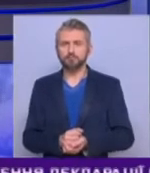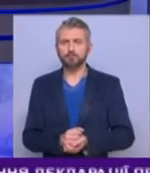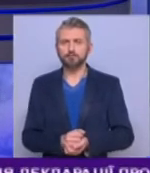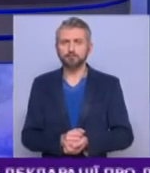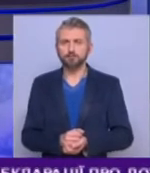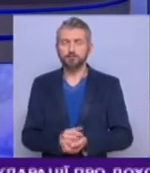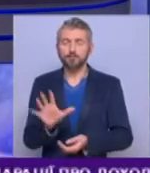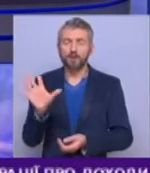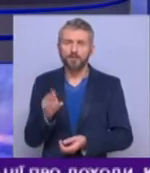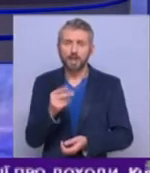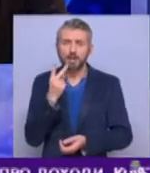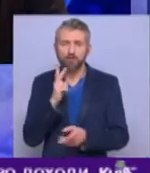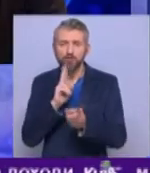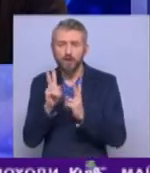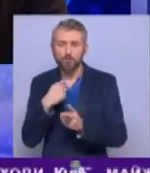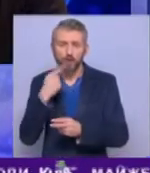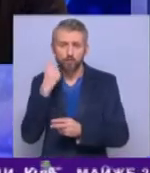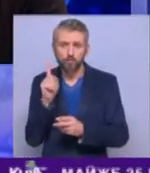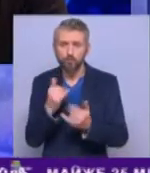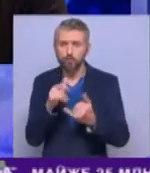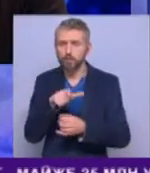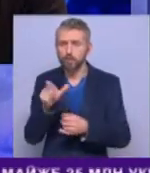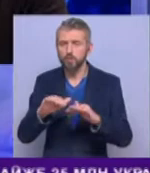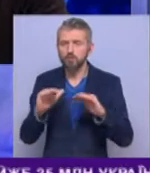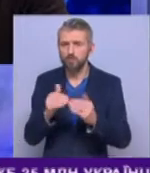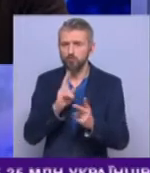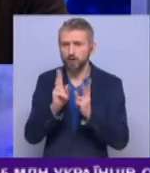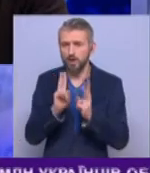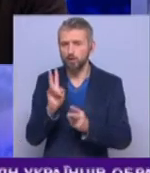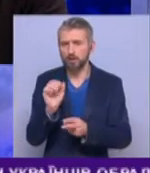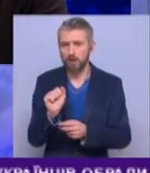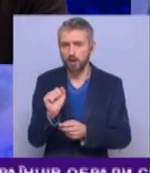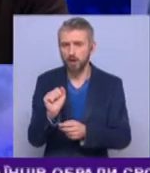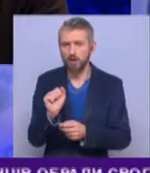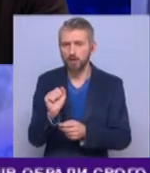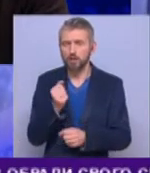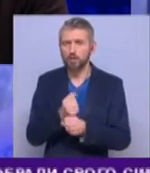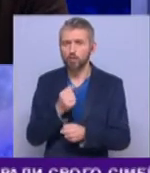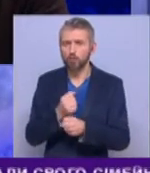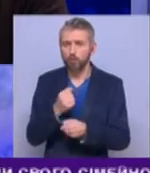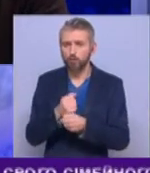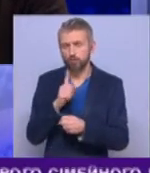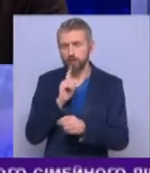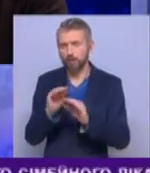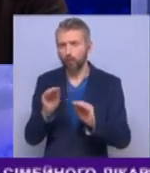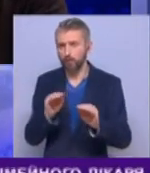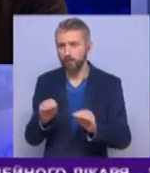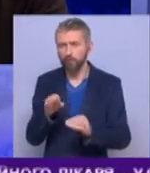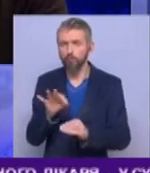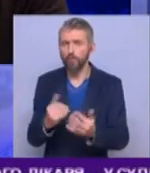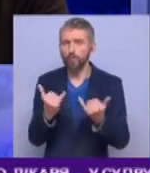На все і завжди. Я думаю, що сьогодні люди менше все жаліються на роботу благоустрою. Тобто